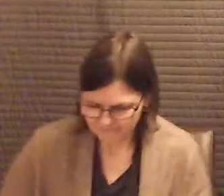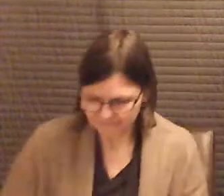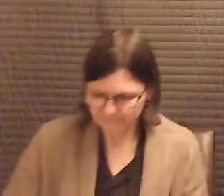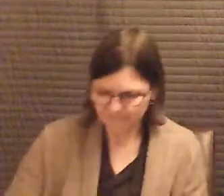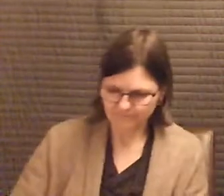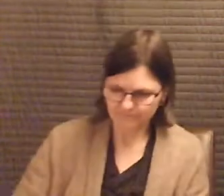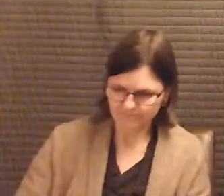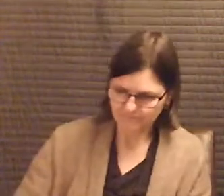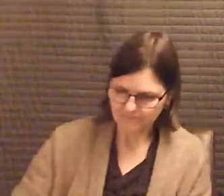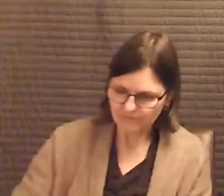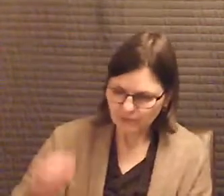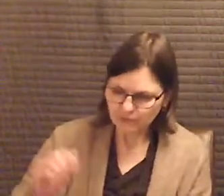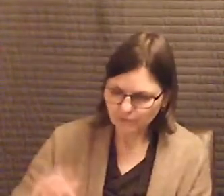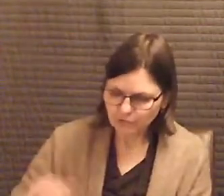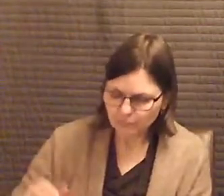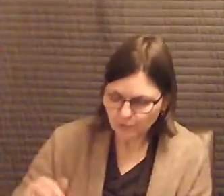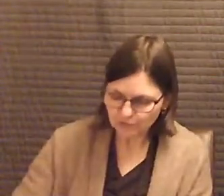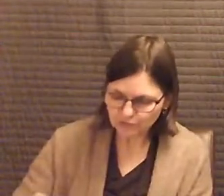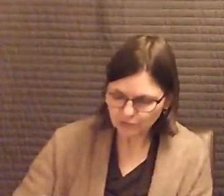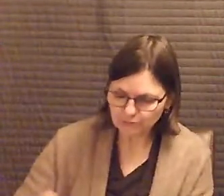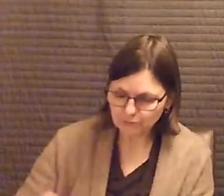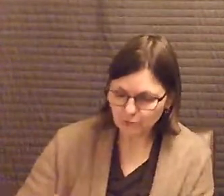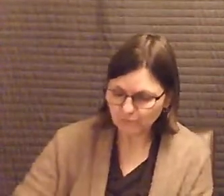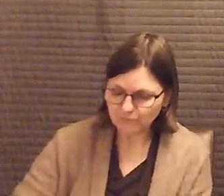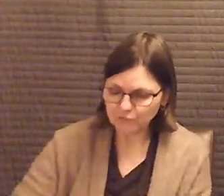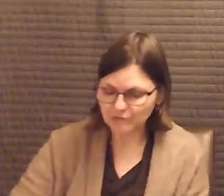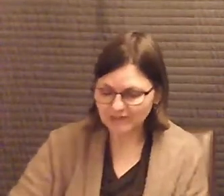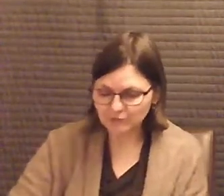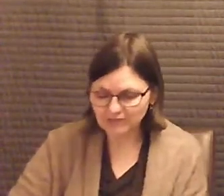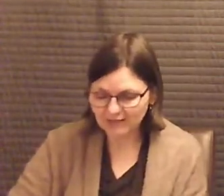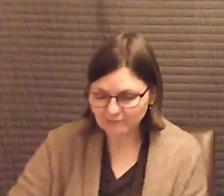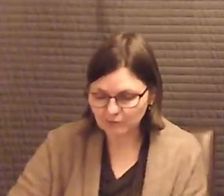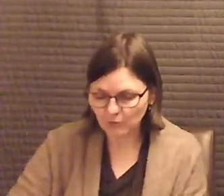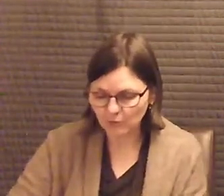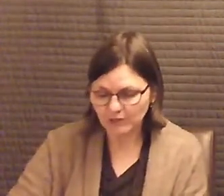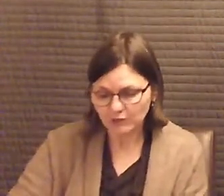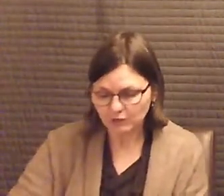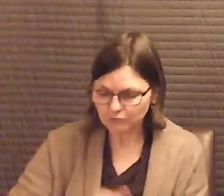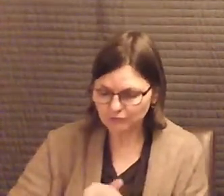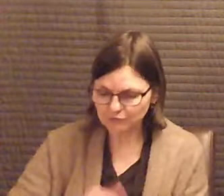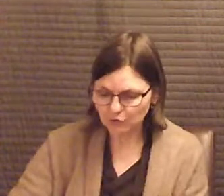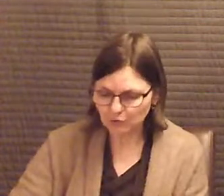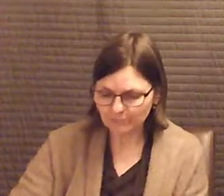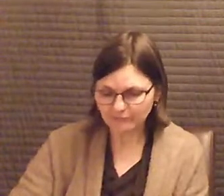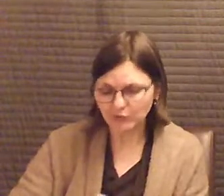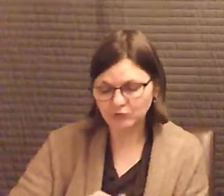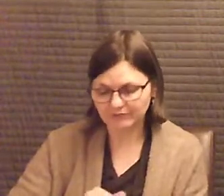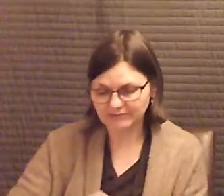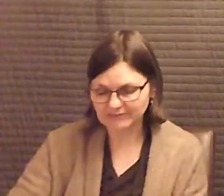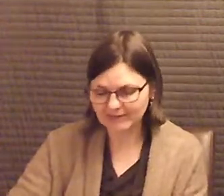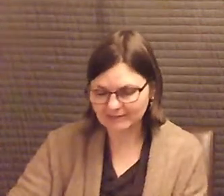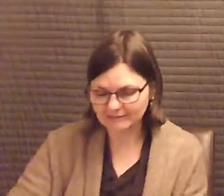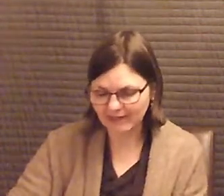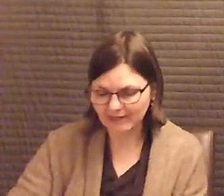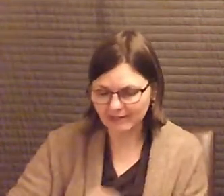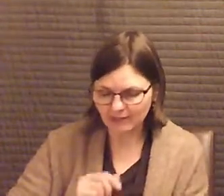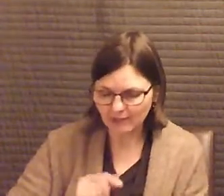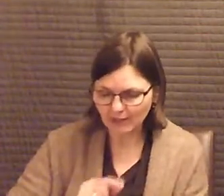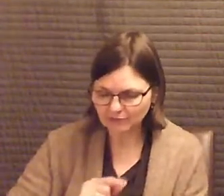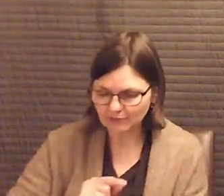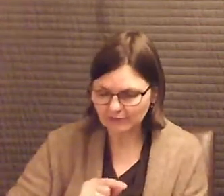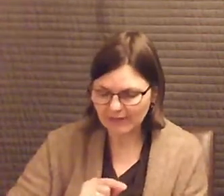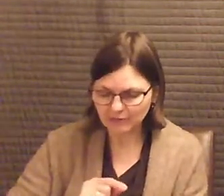pili de volgende morgen stond ik vroeg op en vertrokken naar woestijn van te komen toen ze getrokken bleef zoals het wat staan en zei